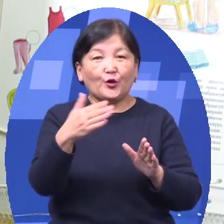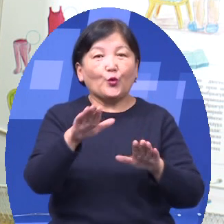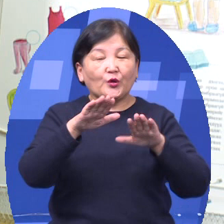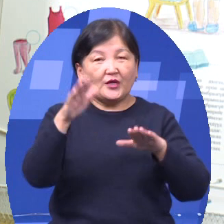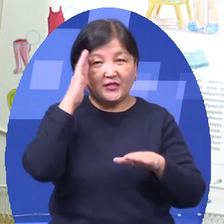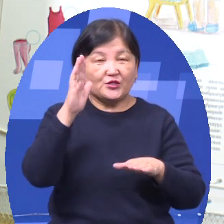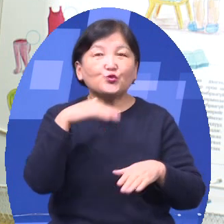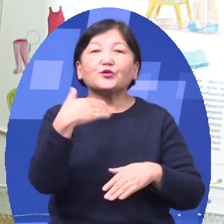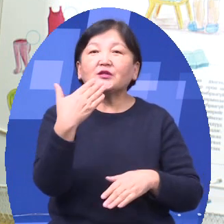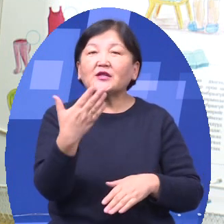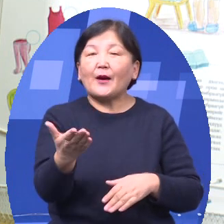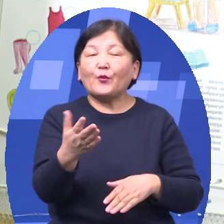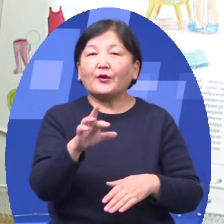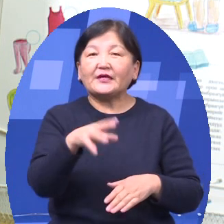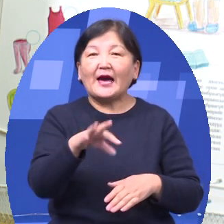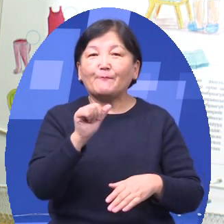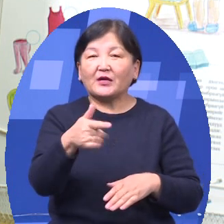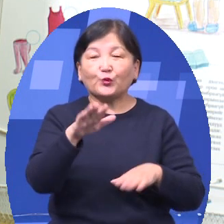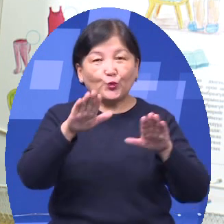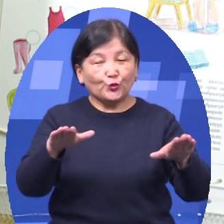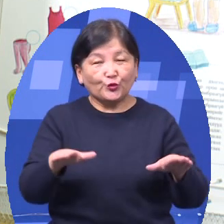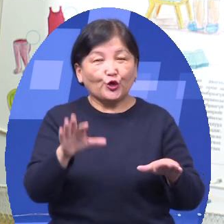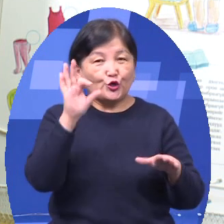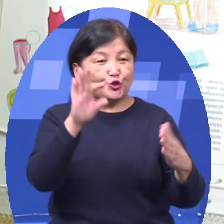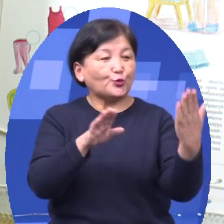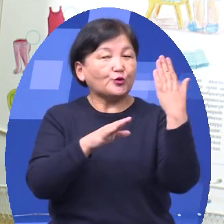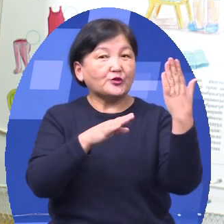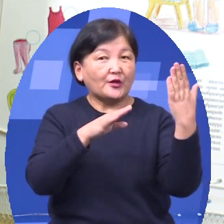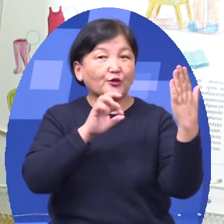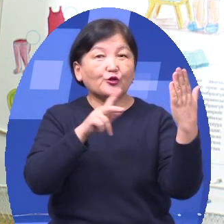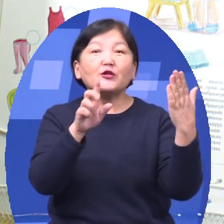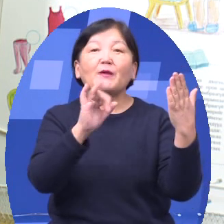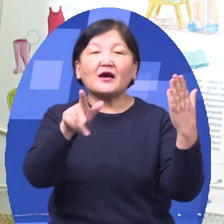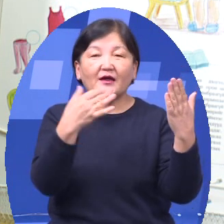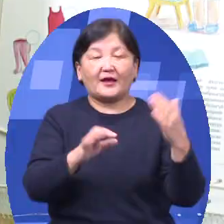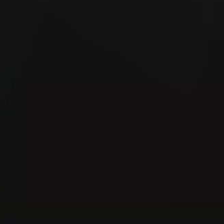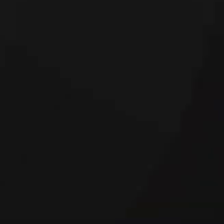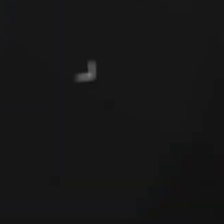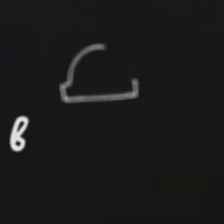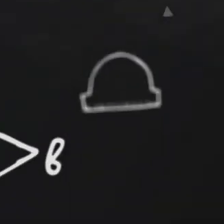Тийм учраас эцэг эхчүүд та бүхэн ямагт хүүхдийнхээ зөв талны тусгал нь байгаарай.